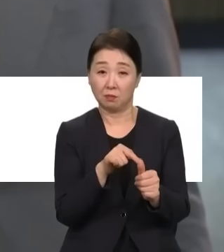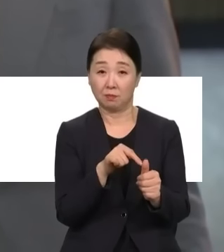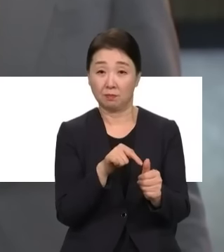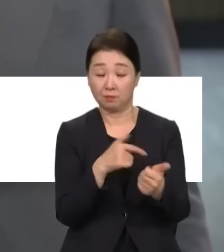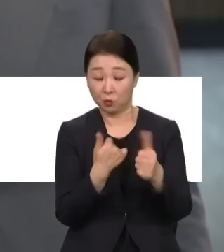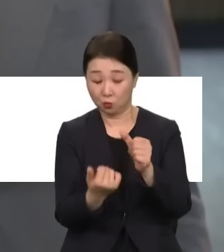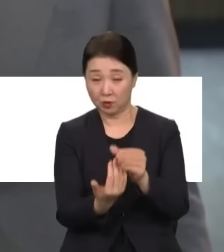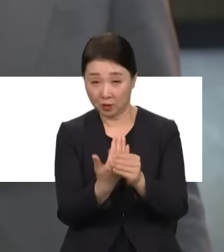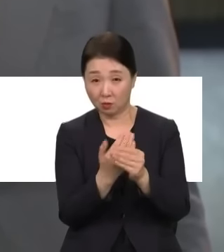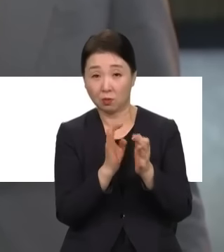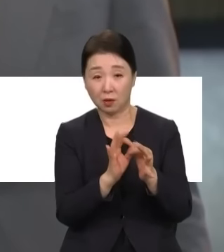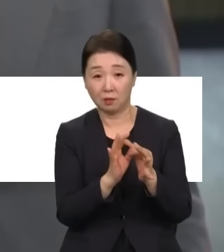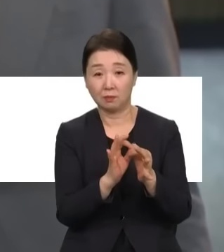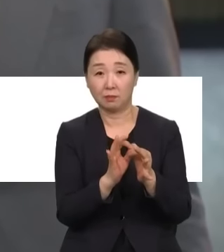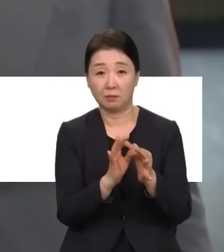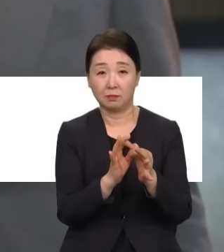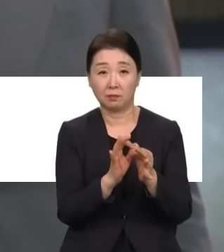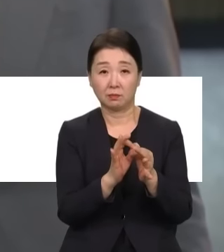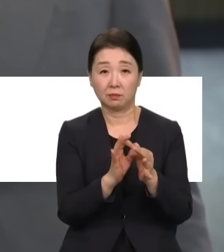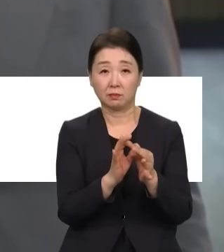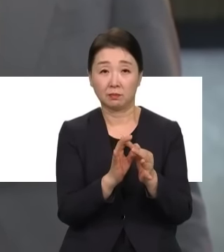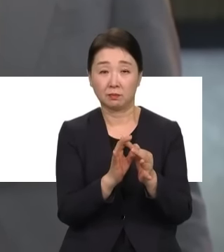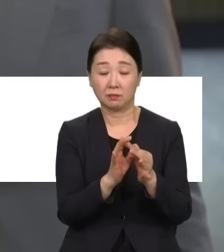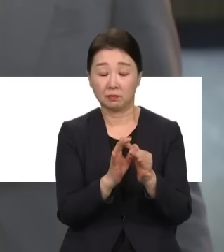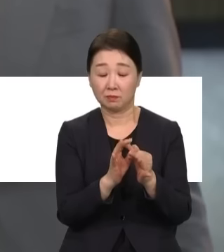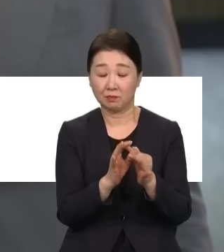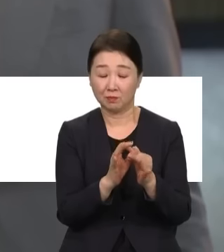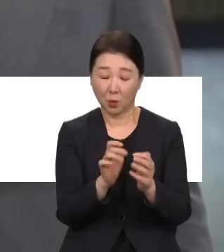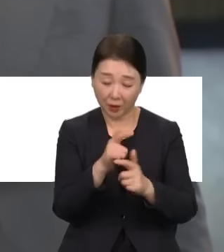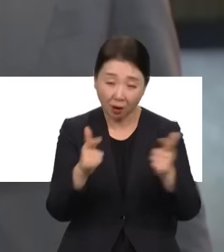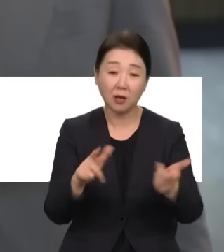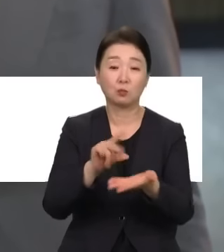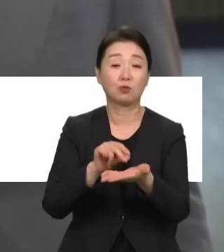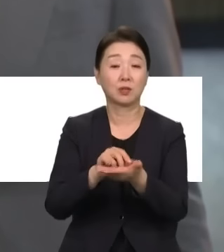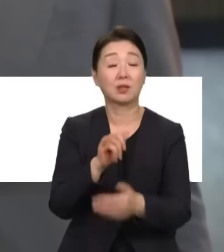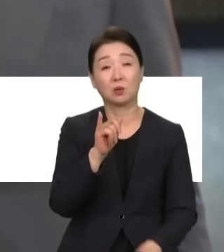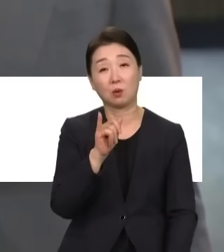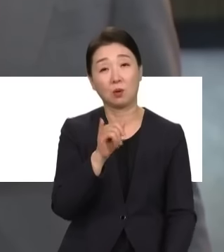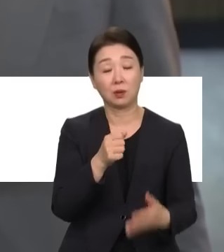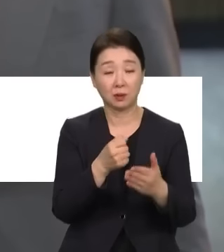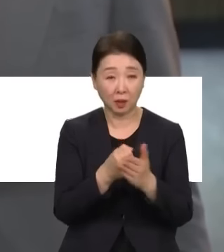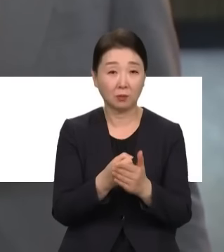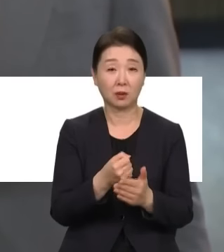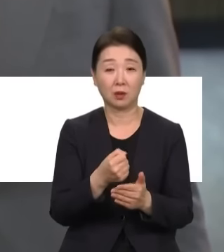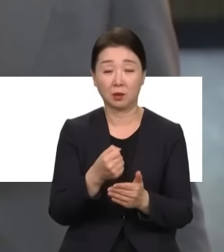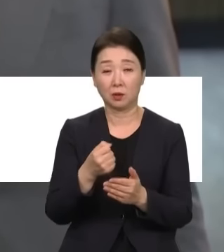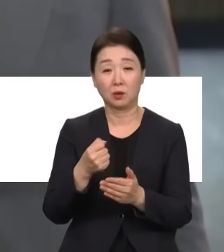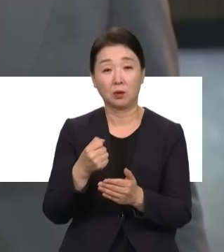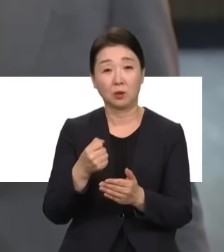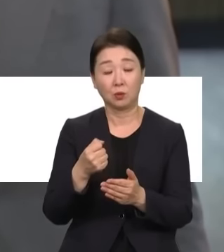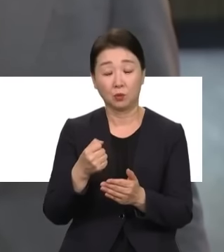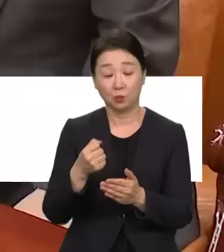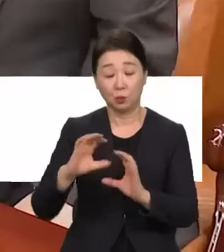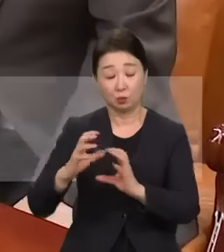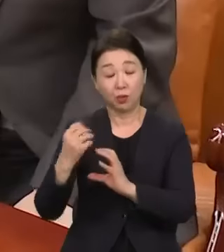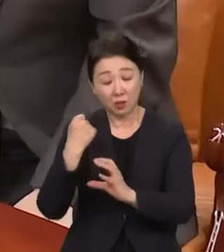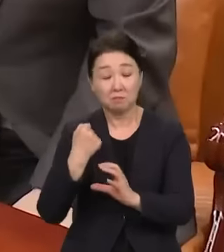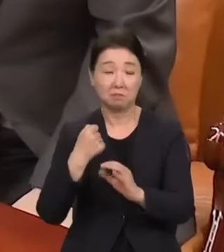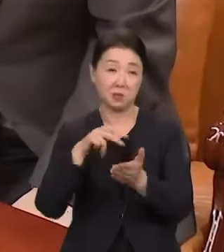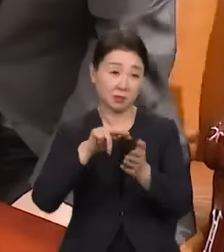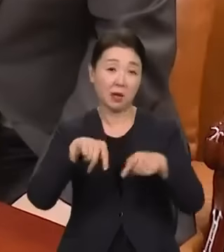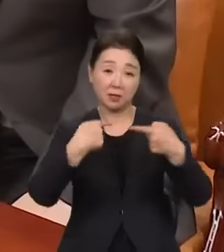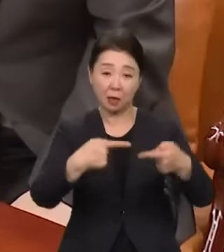이 사고와 관련돼 있는 여러 가지 문제점에 관해서 이해할 수 있는 그런 기회를